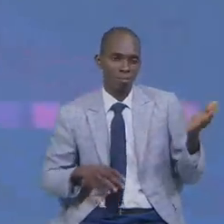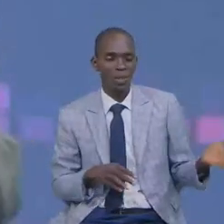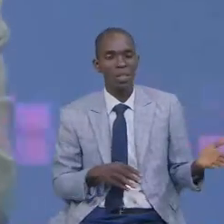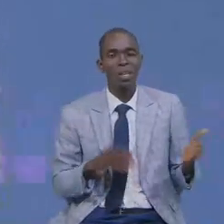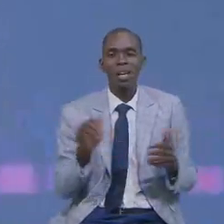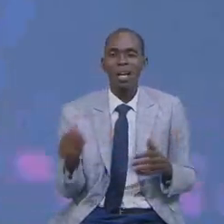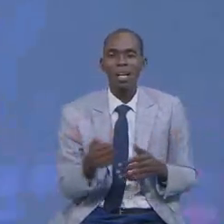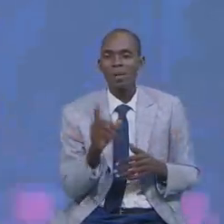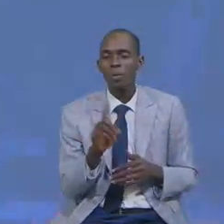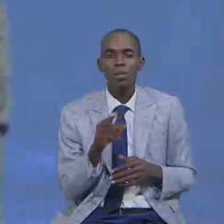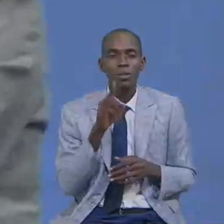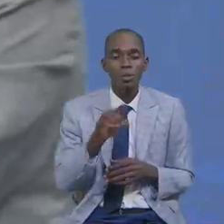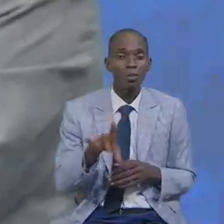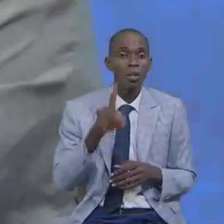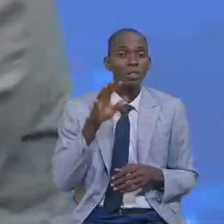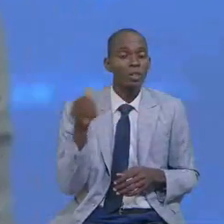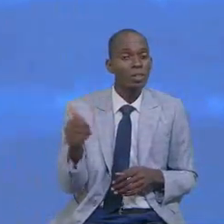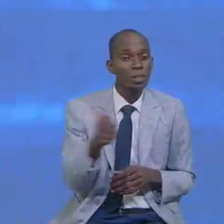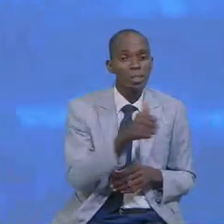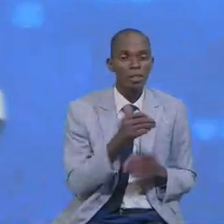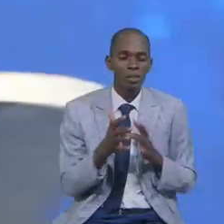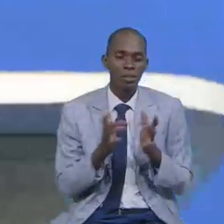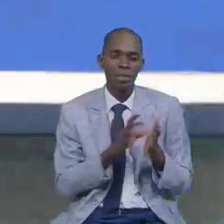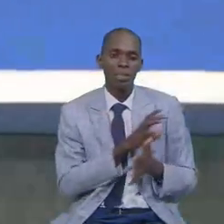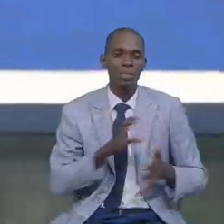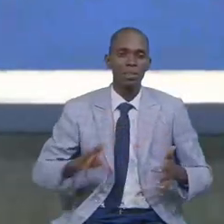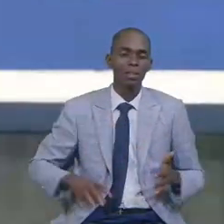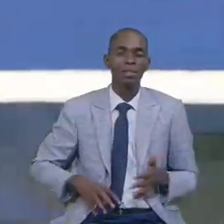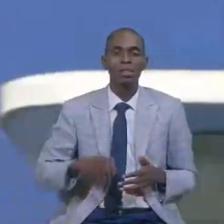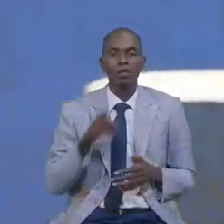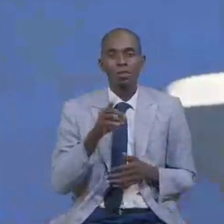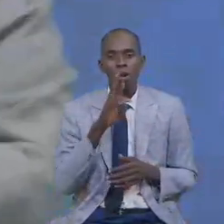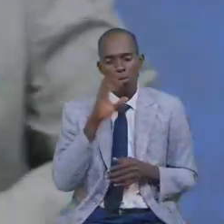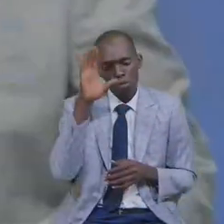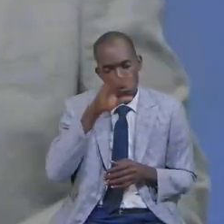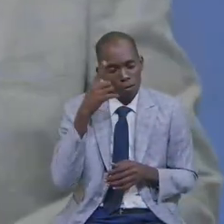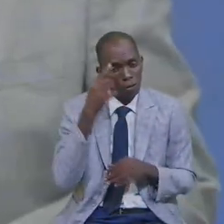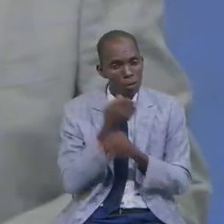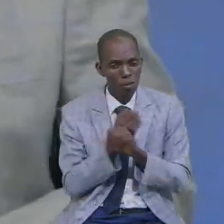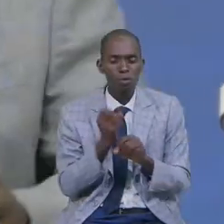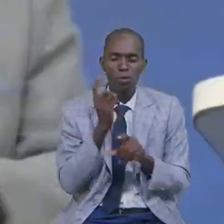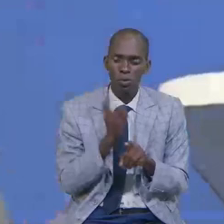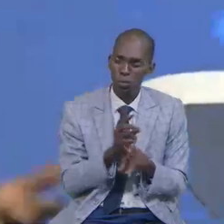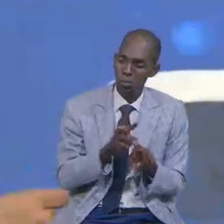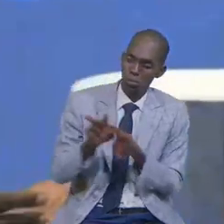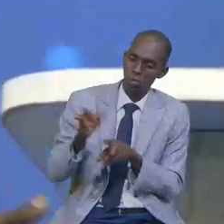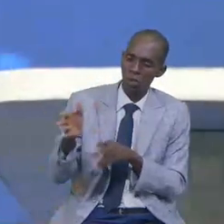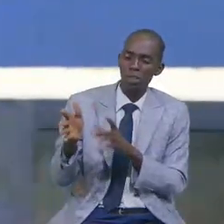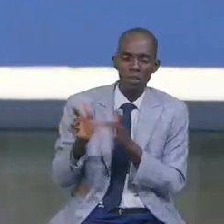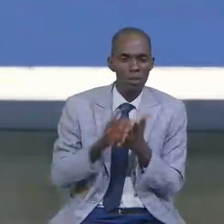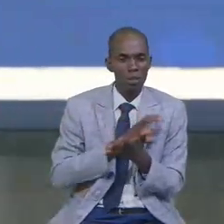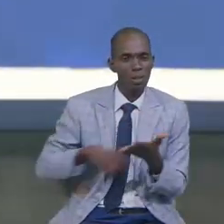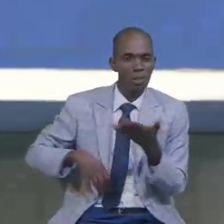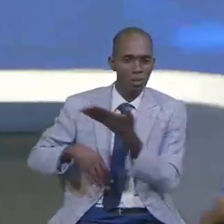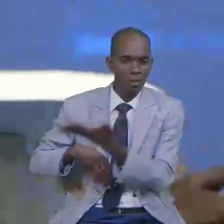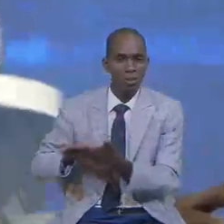partout où vous vous retrouvez, Jésus-Christ. Vous cherchez le salut, tournez par là, Jésus-Christ. Vous cherchez